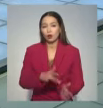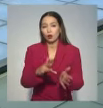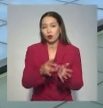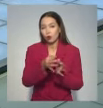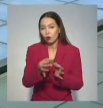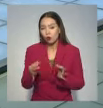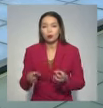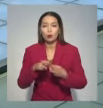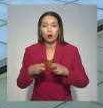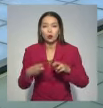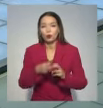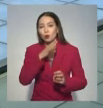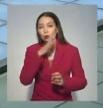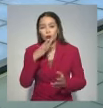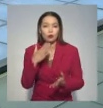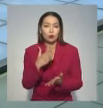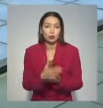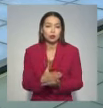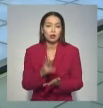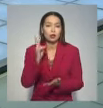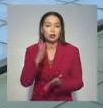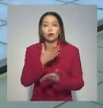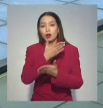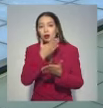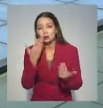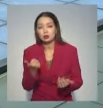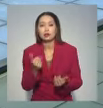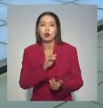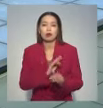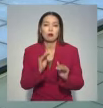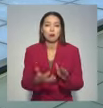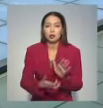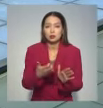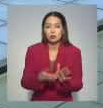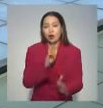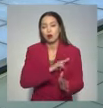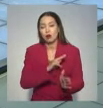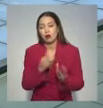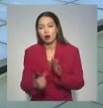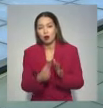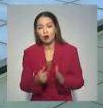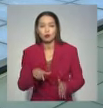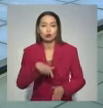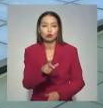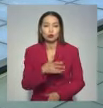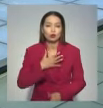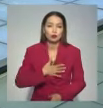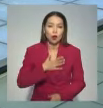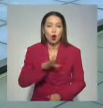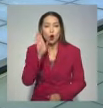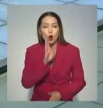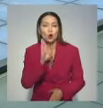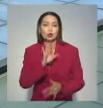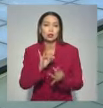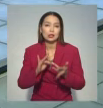Өңірлерде шешілмей тұрған проблема шаш етектен. Баспананың жоқтығы, кадр тапшылығы, жұмыссыздық, жолдың нашарлығы, ауызсу мен интернет